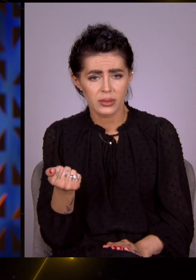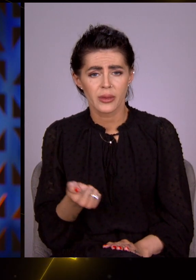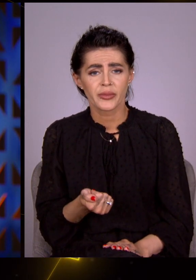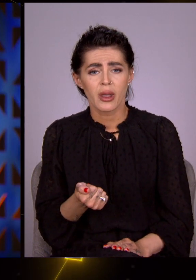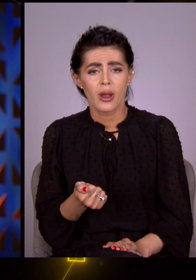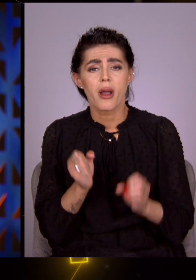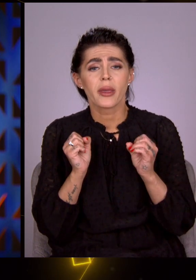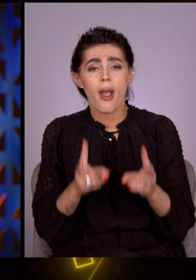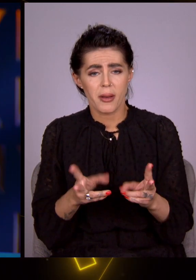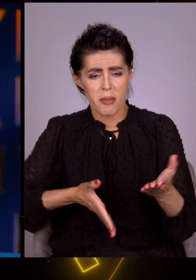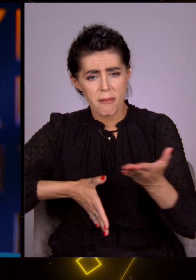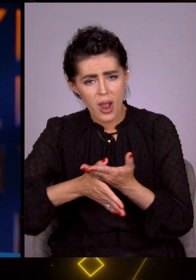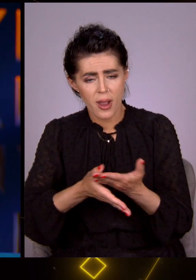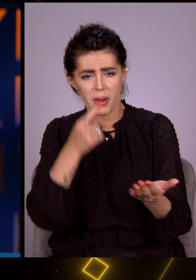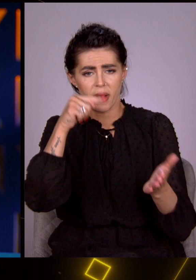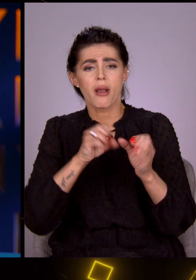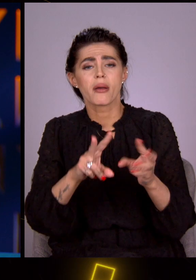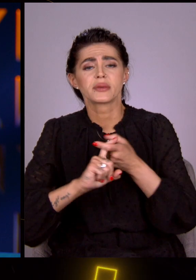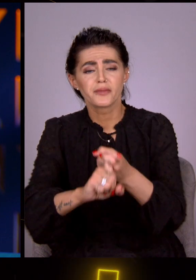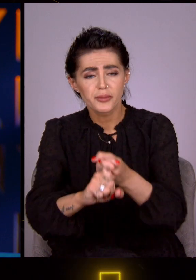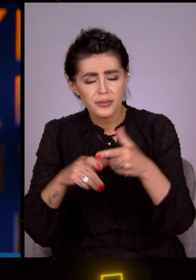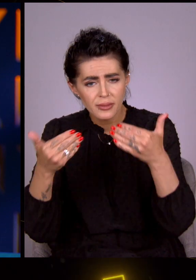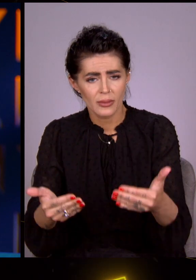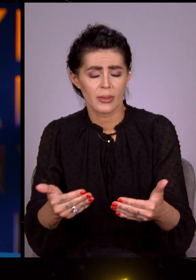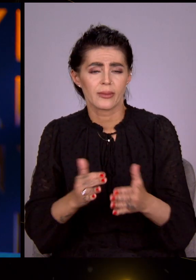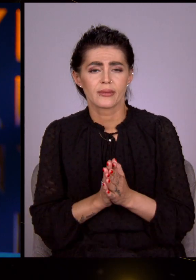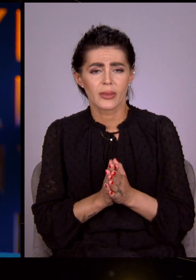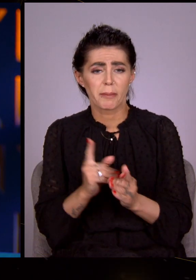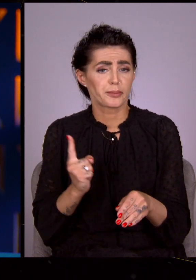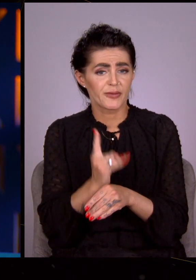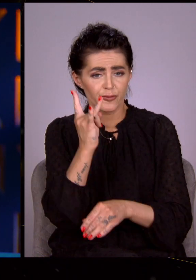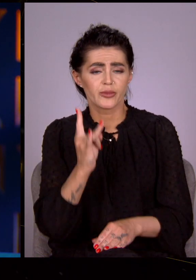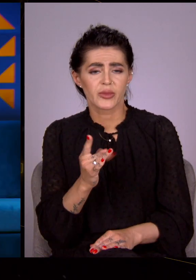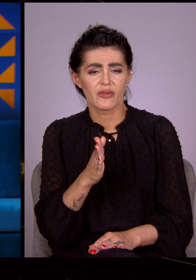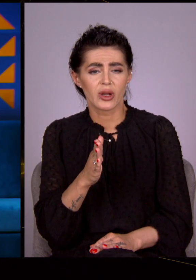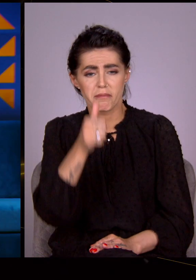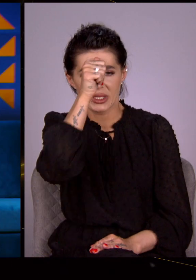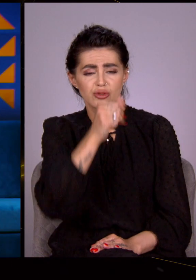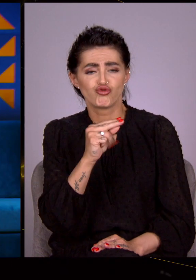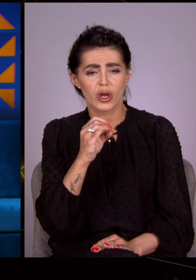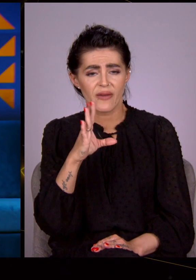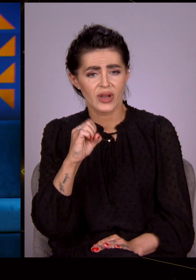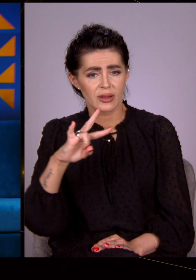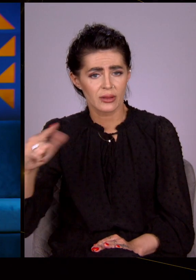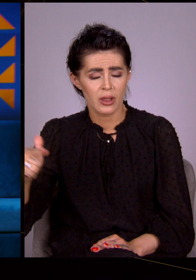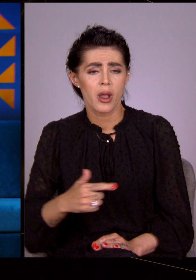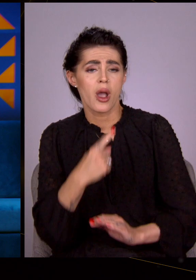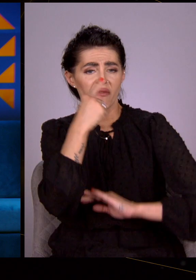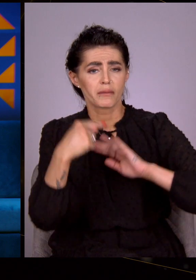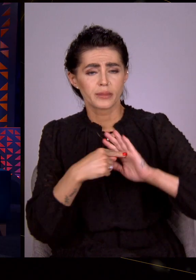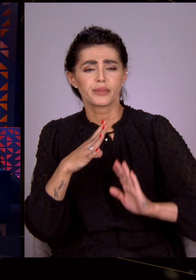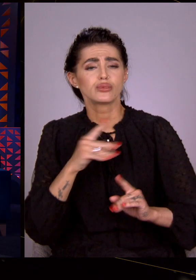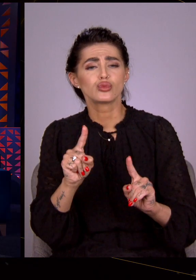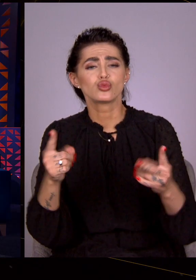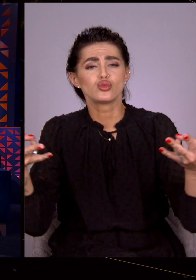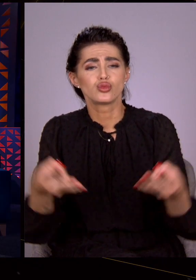Як вона з вами зв'язалась? Хто вона? Зв'язалась зі мною перший раз в червні місяці. Запитала, що нам потрібно на